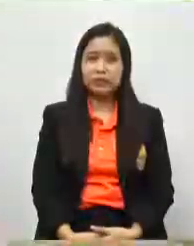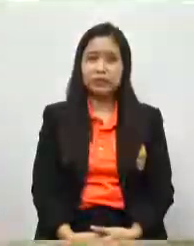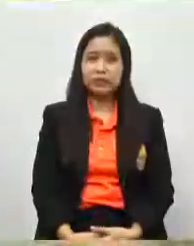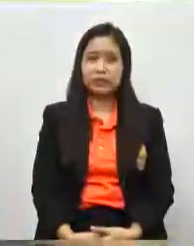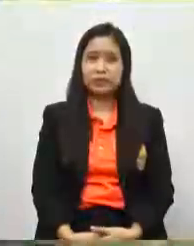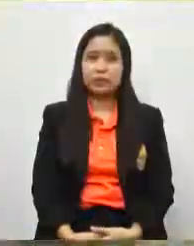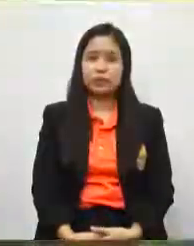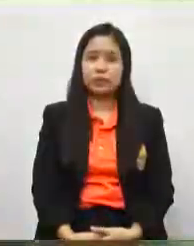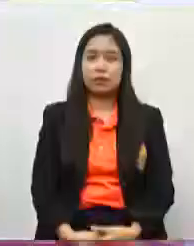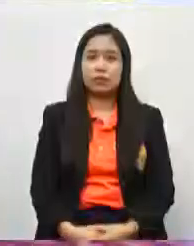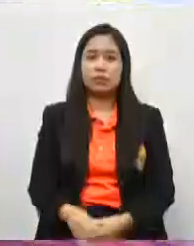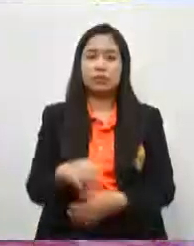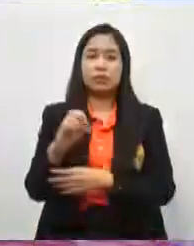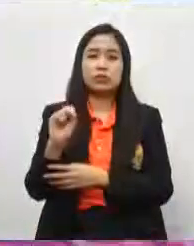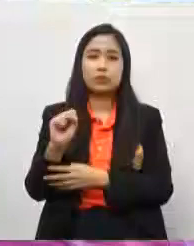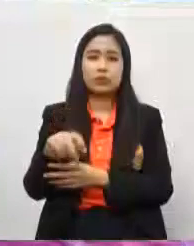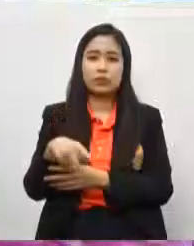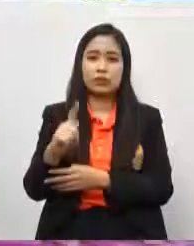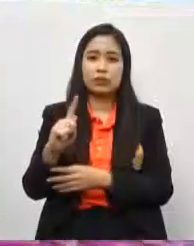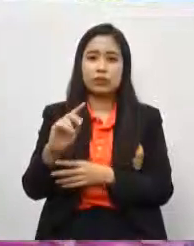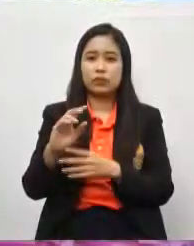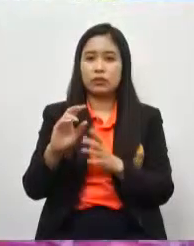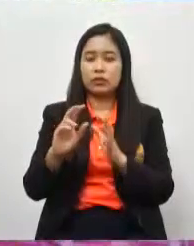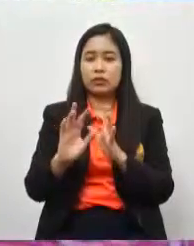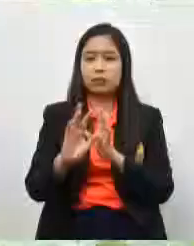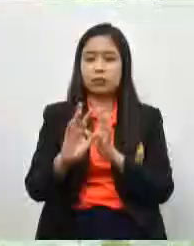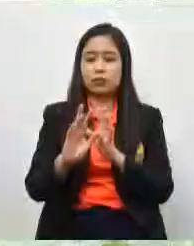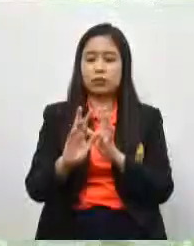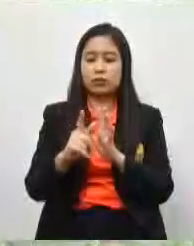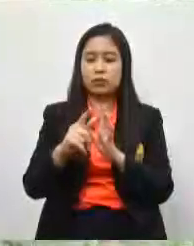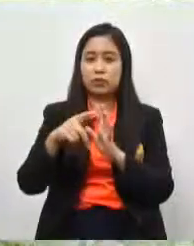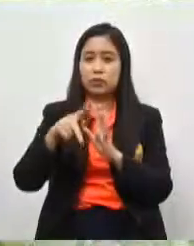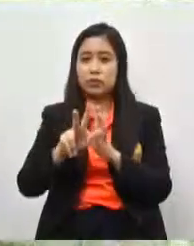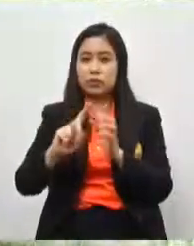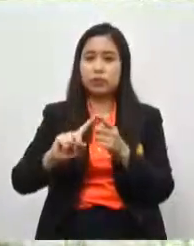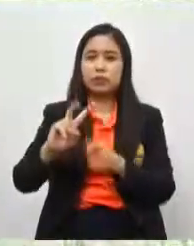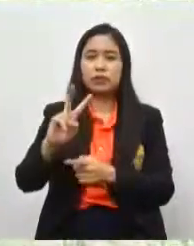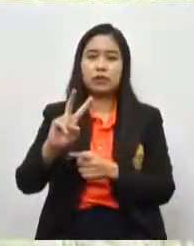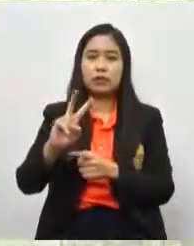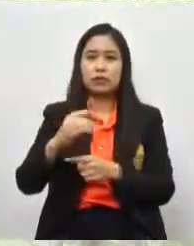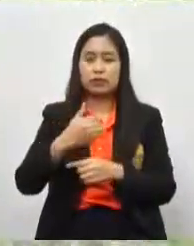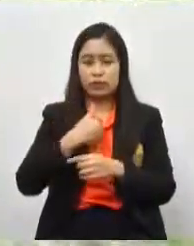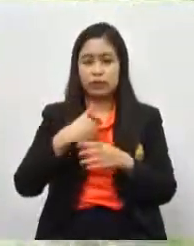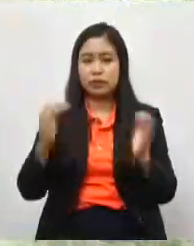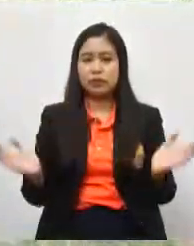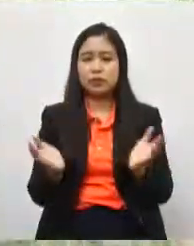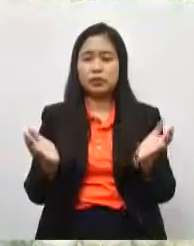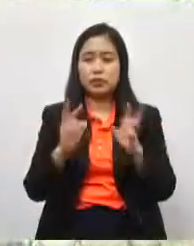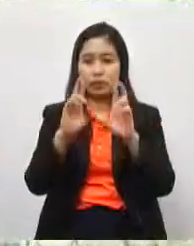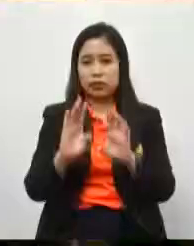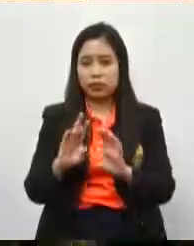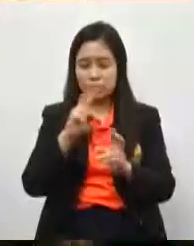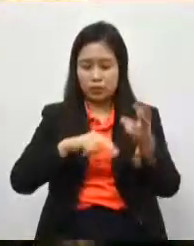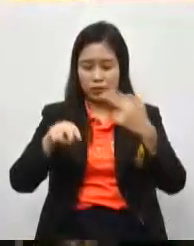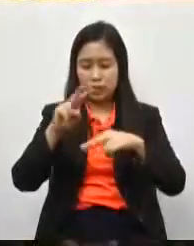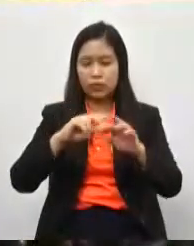สำนักงานเขตพื้นที่การศึกษาประถมศึกษาชัยภูมิเขต2มีความมุ่งมั่นในการส่งเสริมระบบดูแลช่วยเหลือนักเรีย